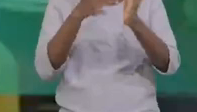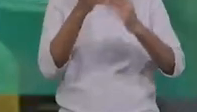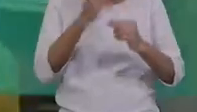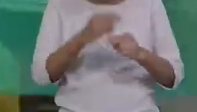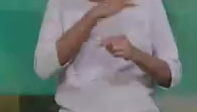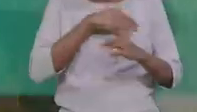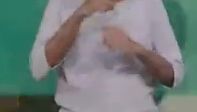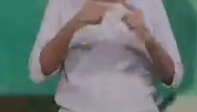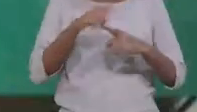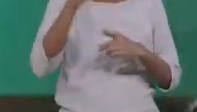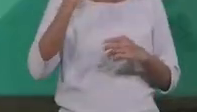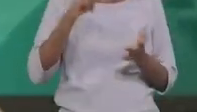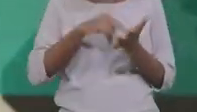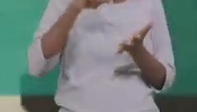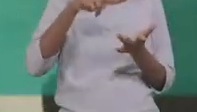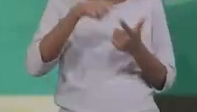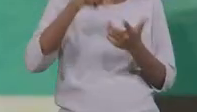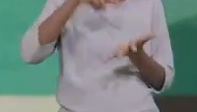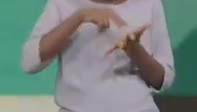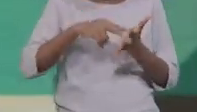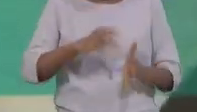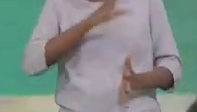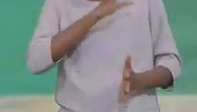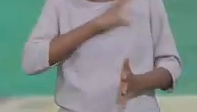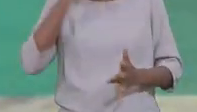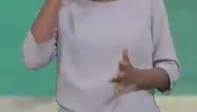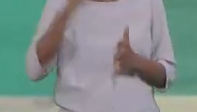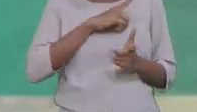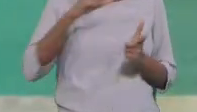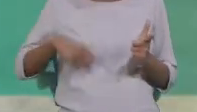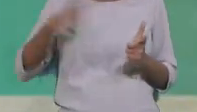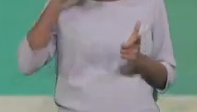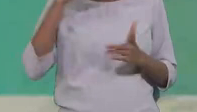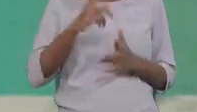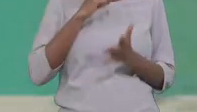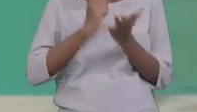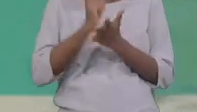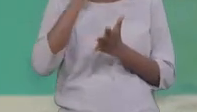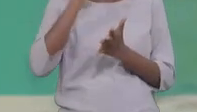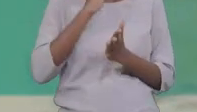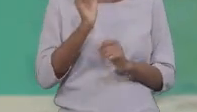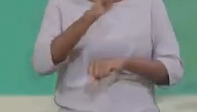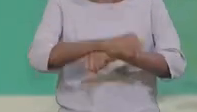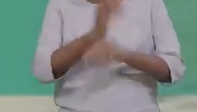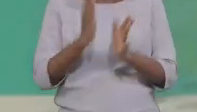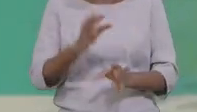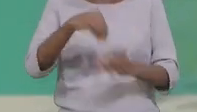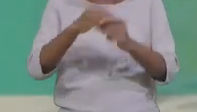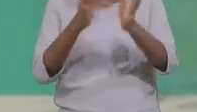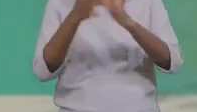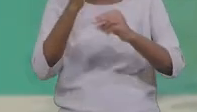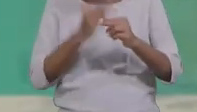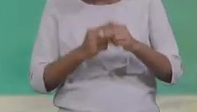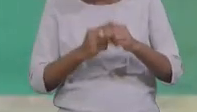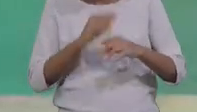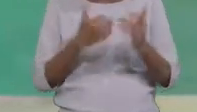vainqueur. Et quand tu dois tenir courageusement pour le Seigneur et pour la vérité, tu seras un vainqueur au nom